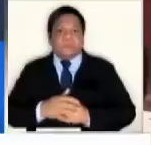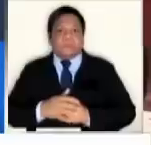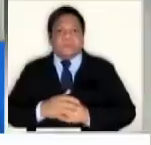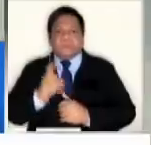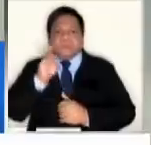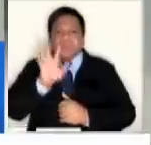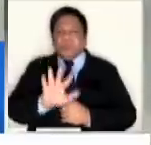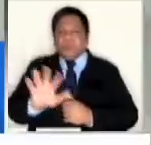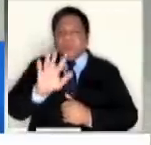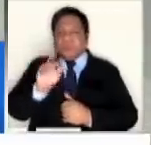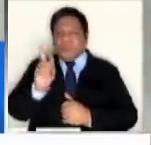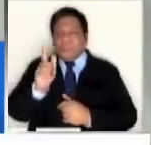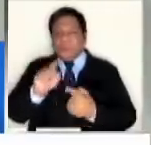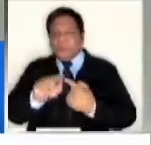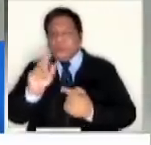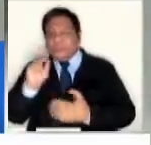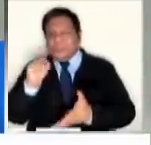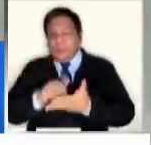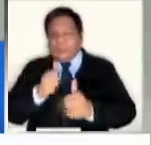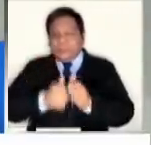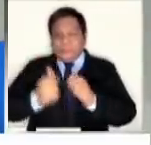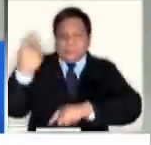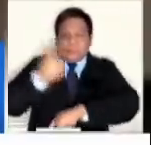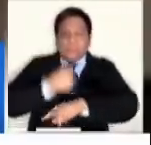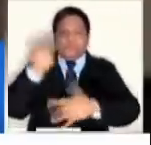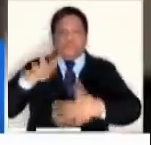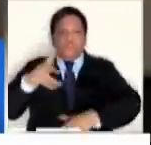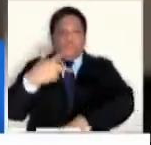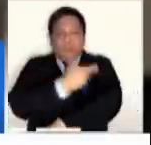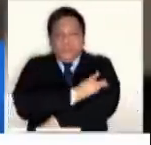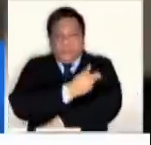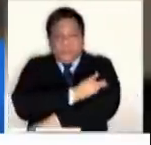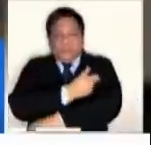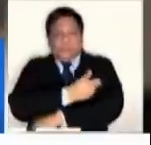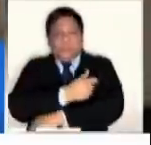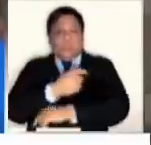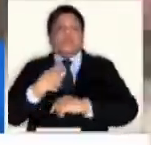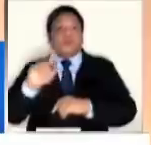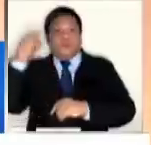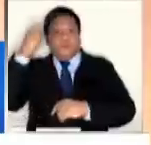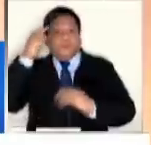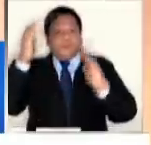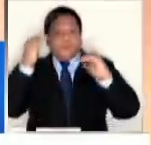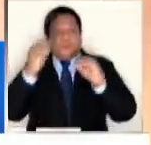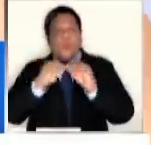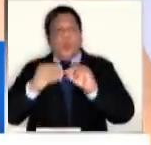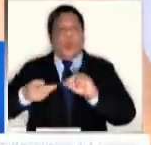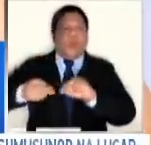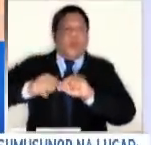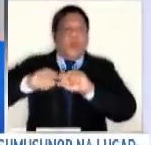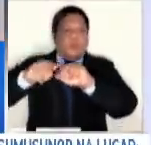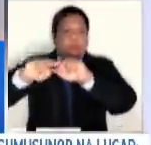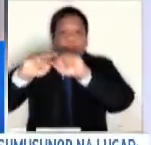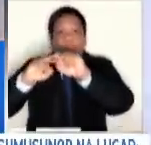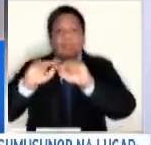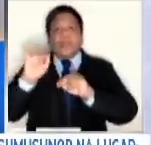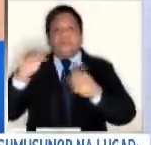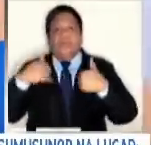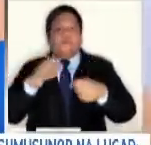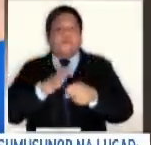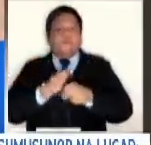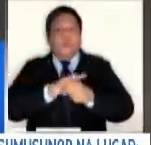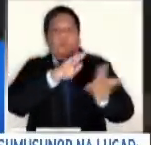kada araw ang nababakunahan sa bansa na inaasahan ng gobyernong tataas pa ito kapag nagkaroon na ng steady supply ng